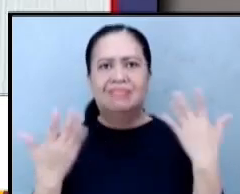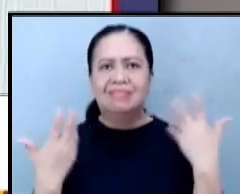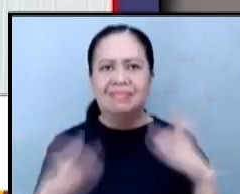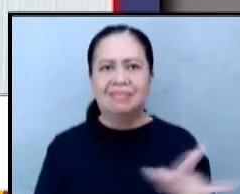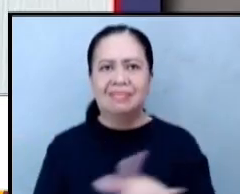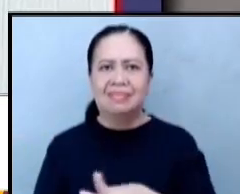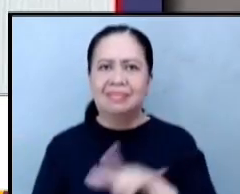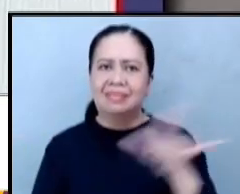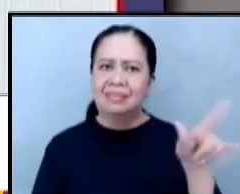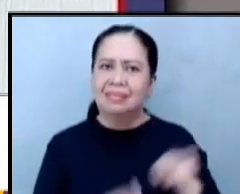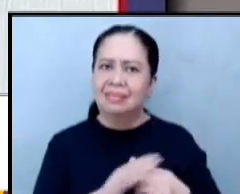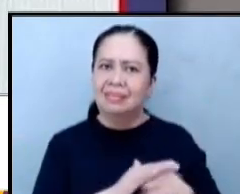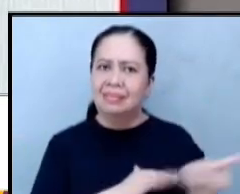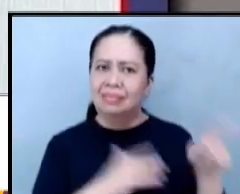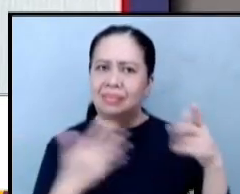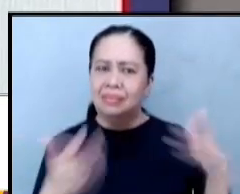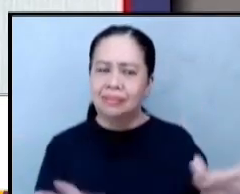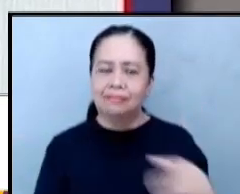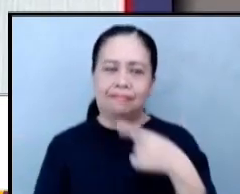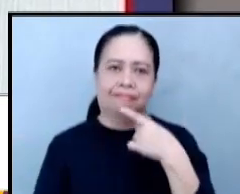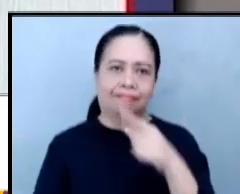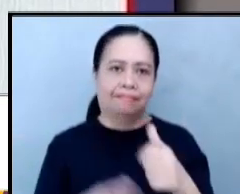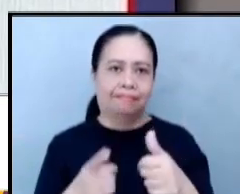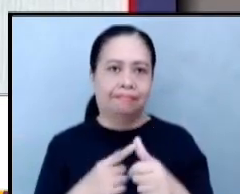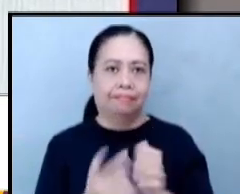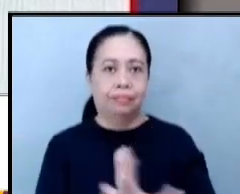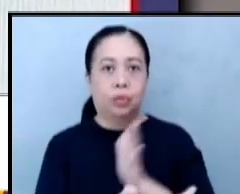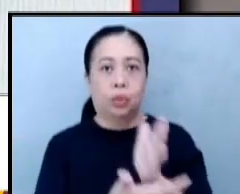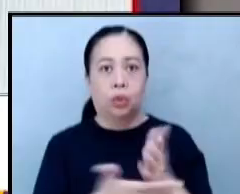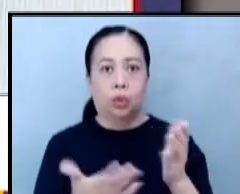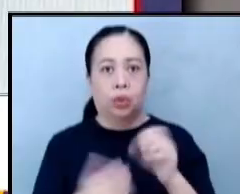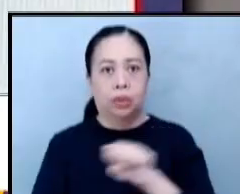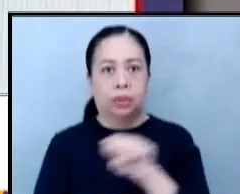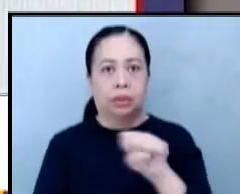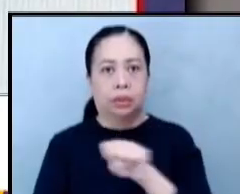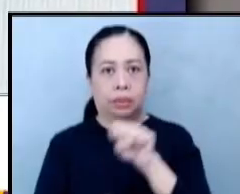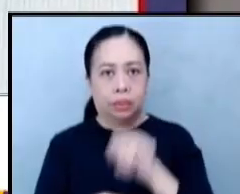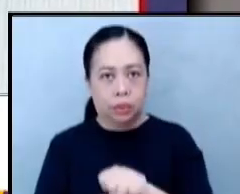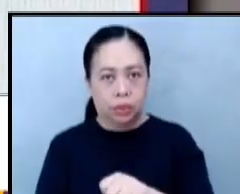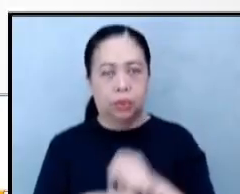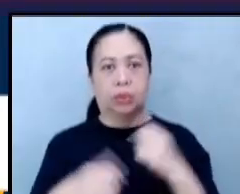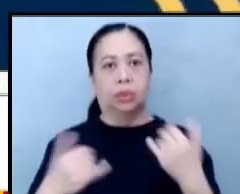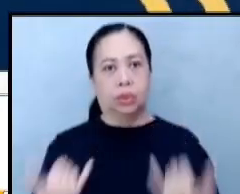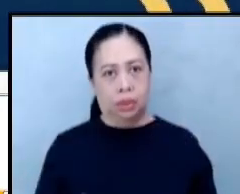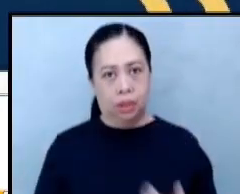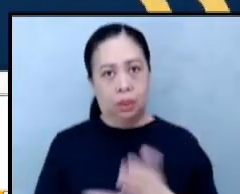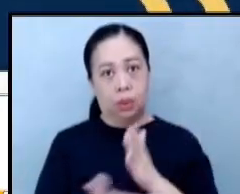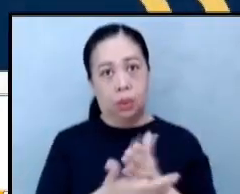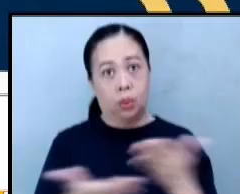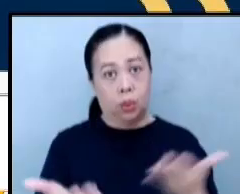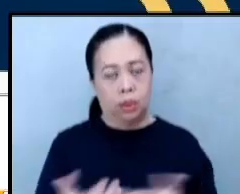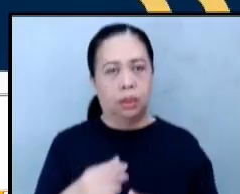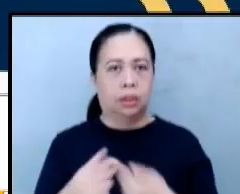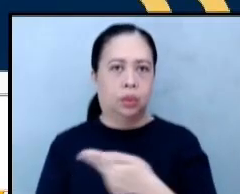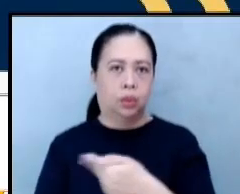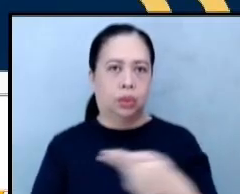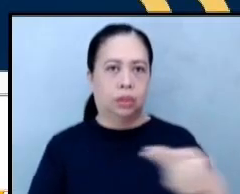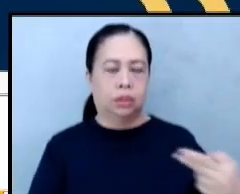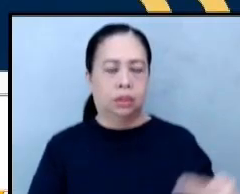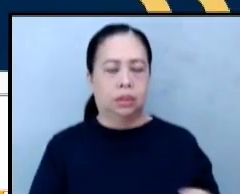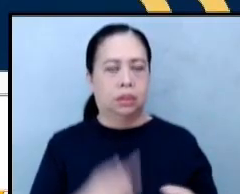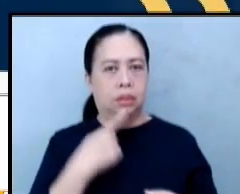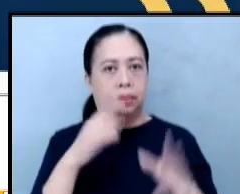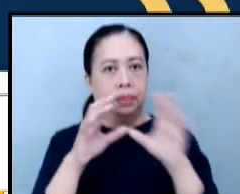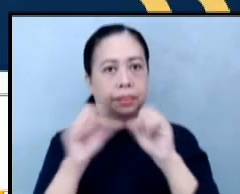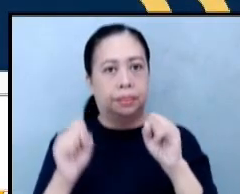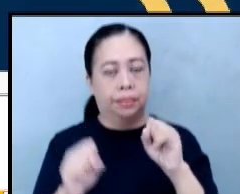alkalde. Sinasabing unang nagpunta si Guo sa Singapore at ngayon ay nasa Indonesia na. Ayon kay Pangulong Marcos, ibinunyag